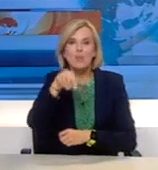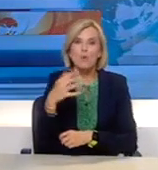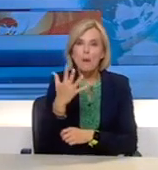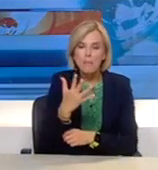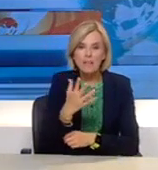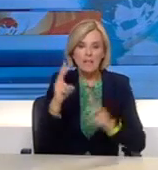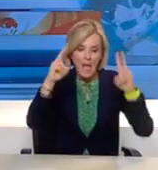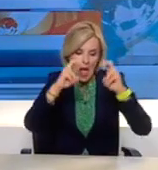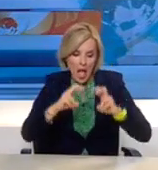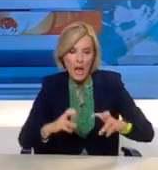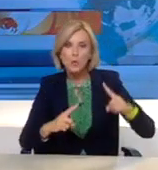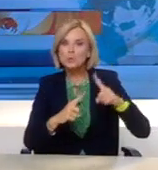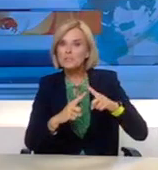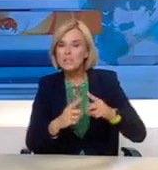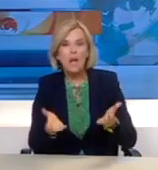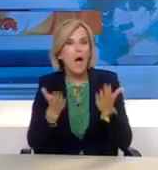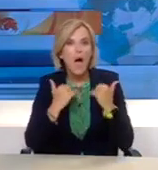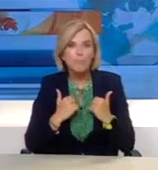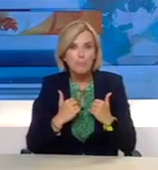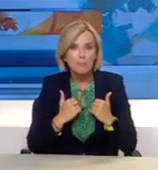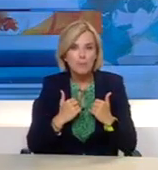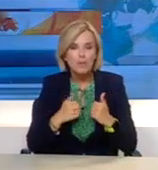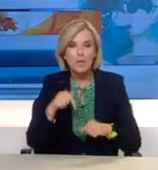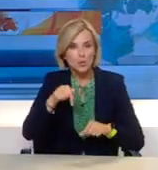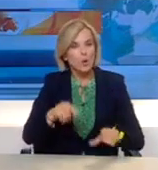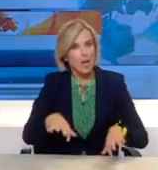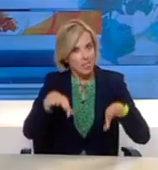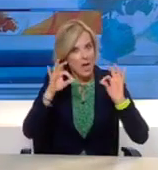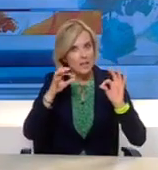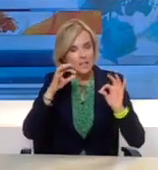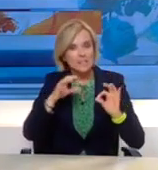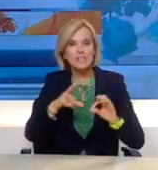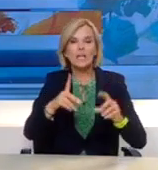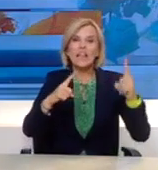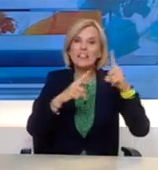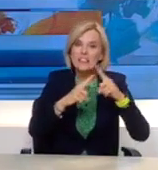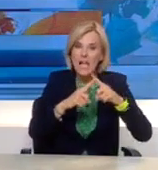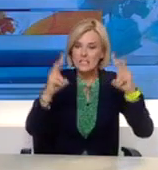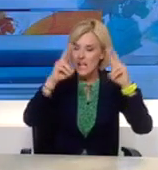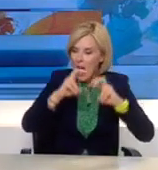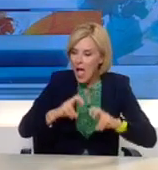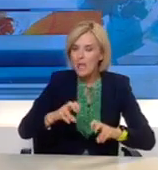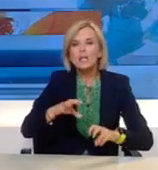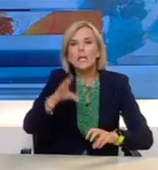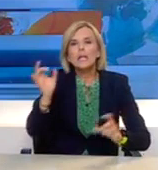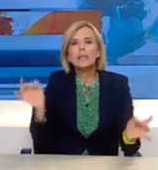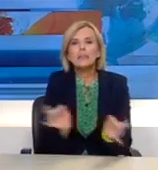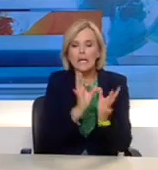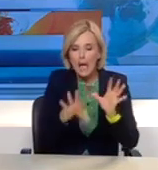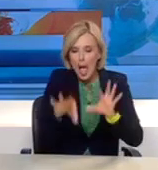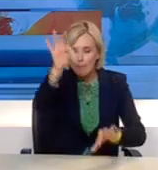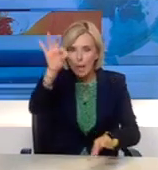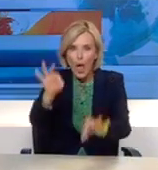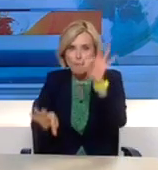όπως γίνεται σε άλλες χώρες? Θα ξεκινήσουν επιδημιολογικές μελέτες με τυχαίους δειγματοληπτικούς ελέγχους στο γενικό πληθυσμό που δίνουν